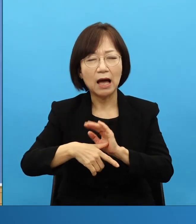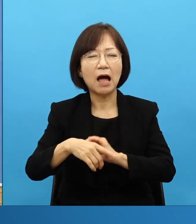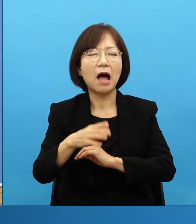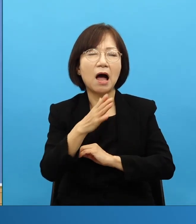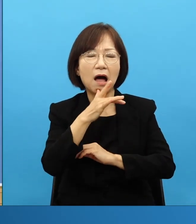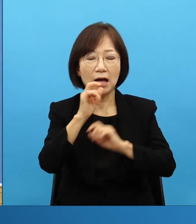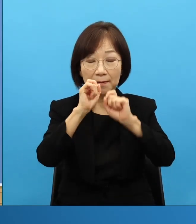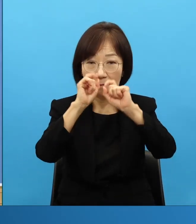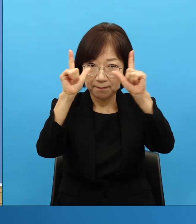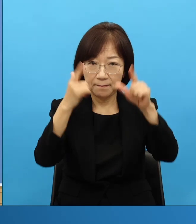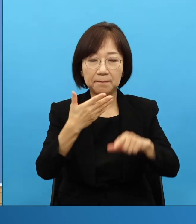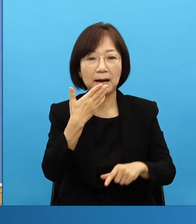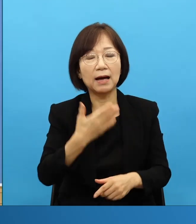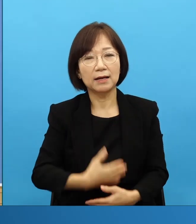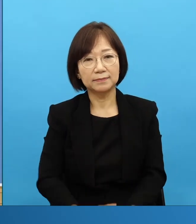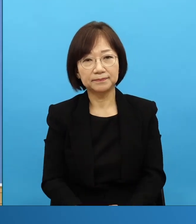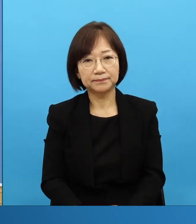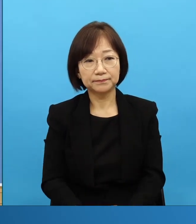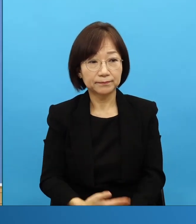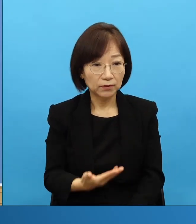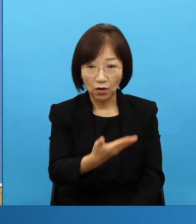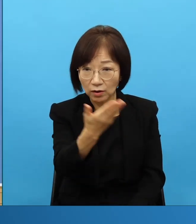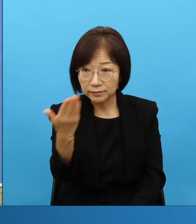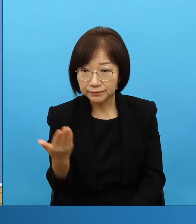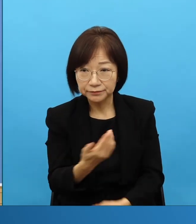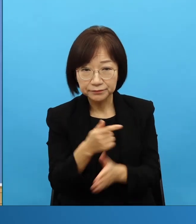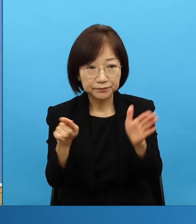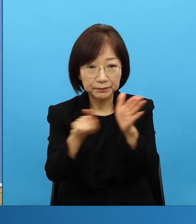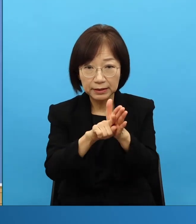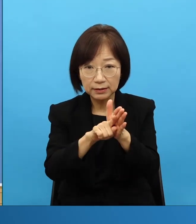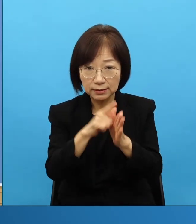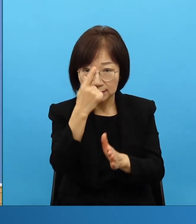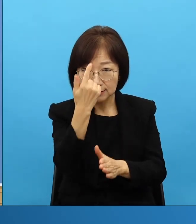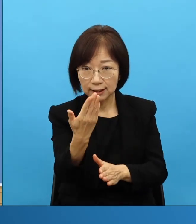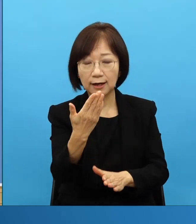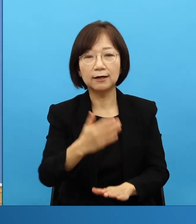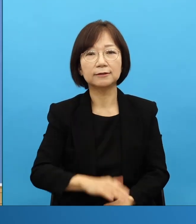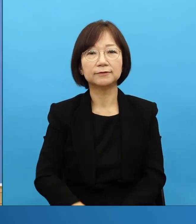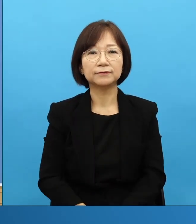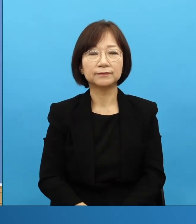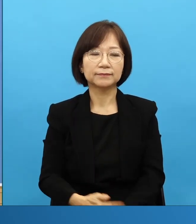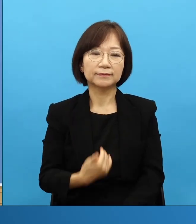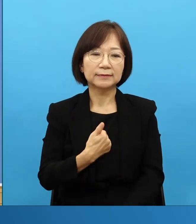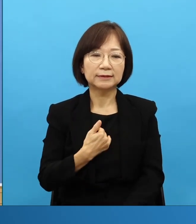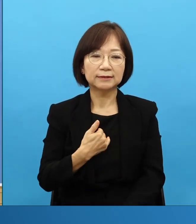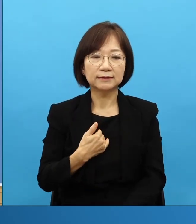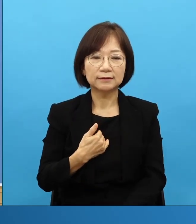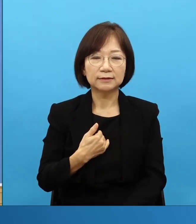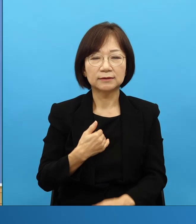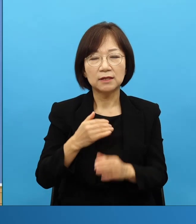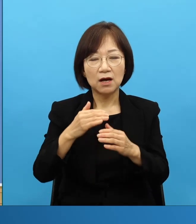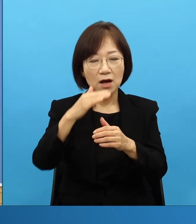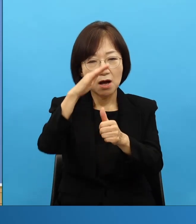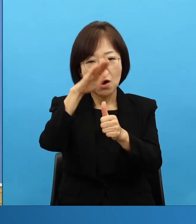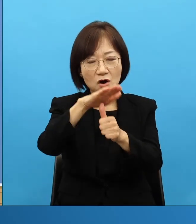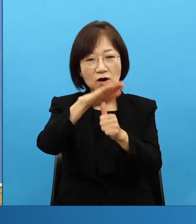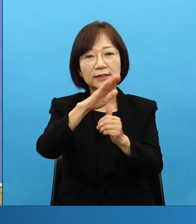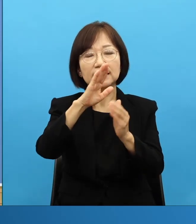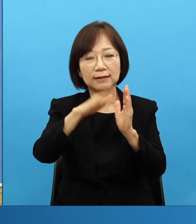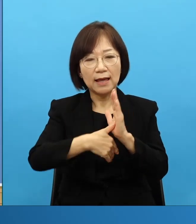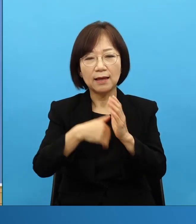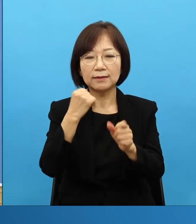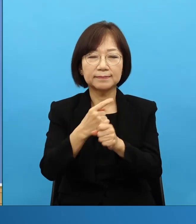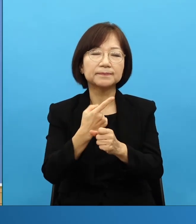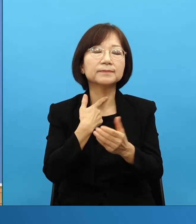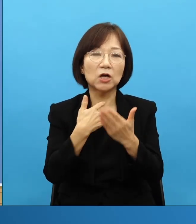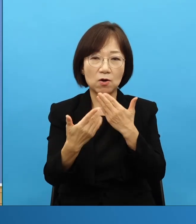preparing the things of the future. 이걸 여러분 믿습니까? Do you believe in this? 저는요 어릴 때 봤거든요. You know, when I was very young, I saw 어떻게 this. 봤냐?